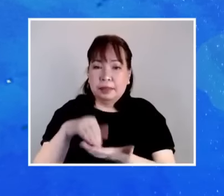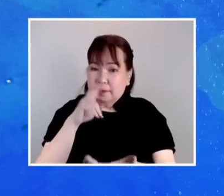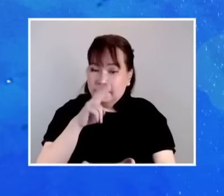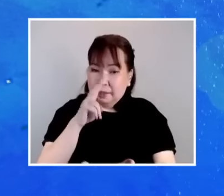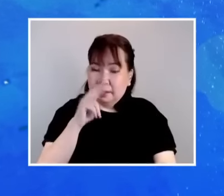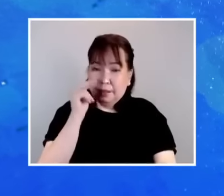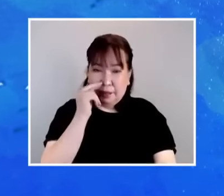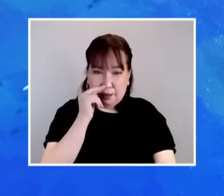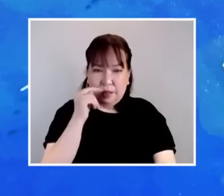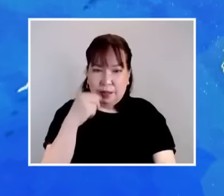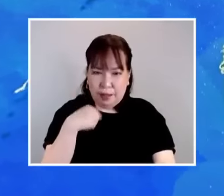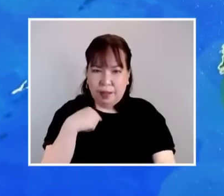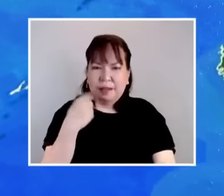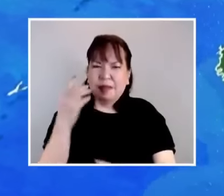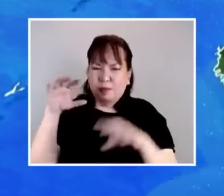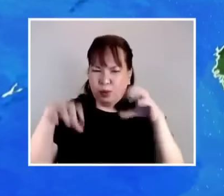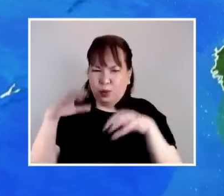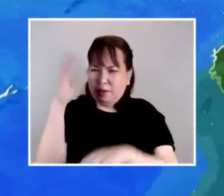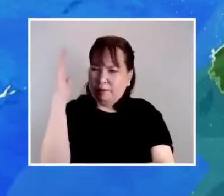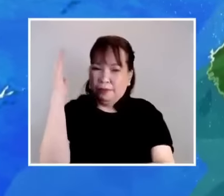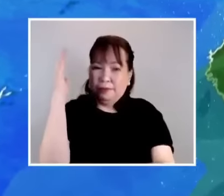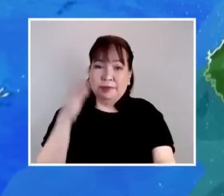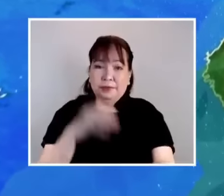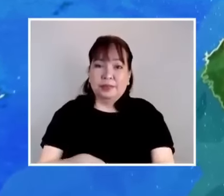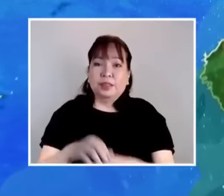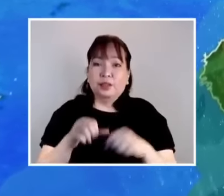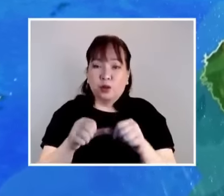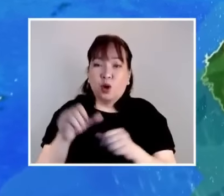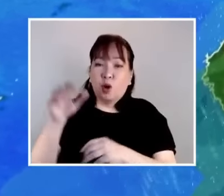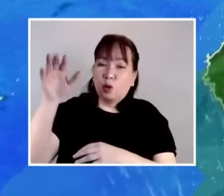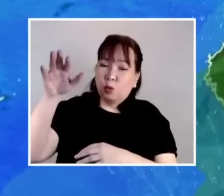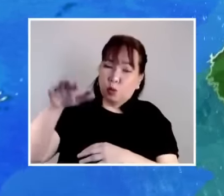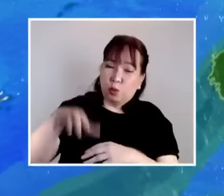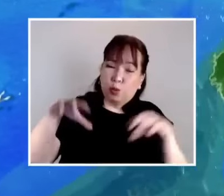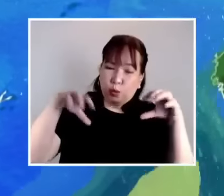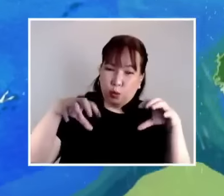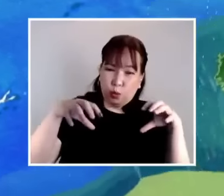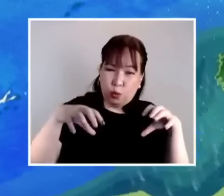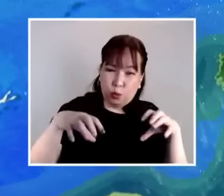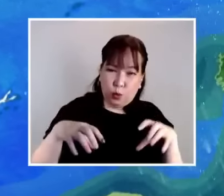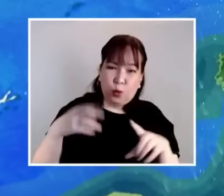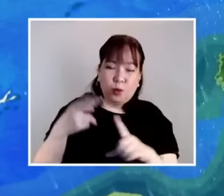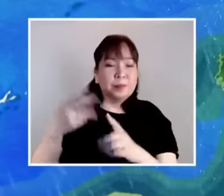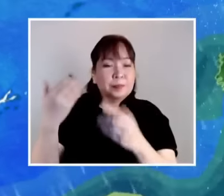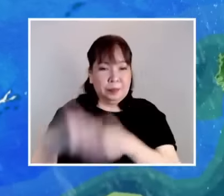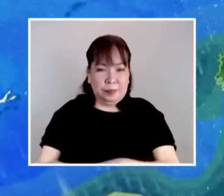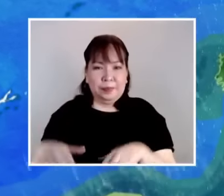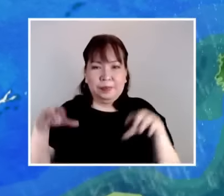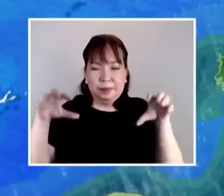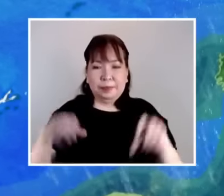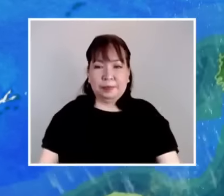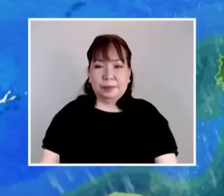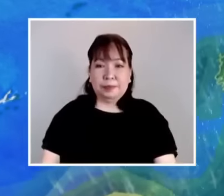Occidental, meron na rin mga pag-ulan. Magpapatuloy po iyan sa hapon at magtutuloy-tuloy hanggang sa gabi. Sa Luzon,